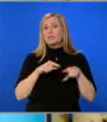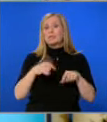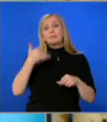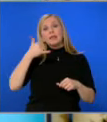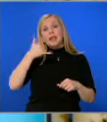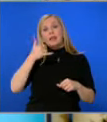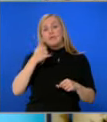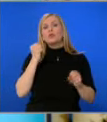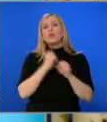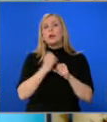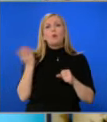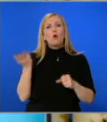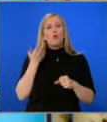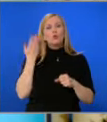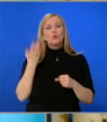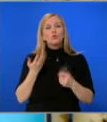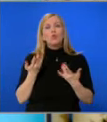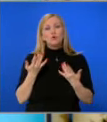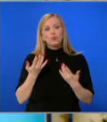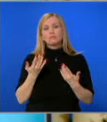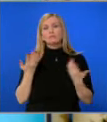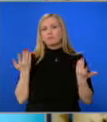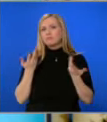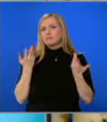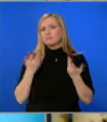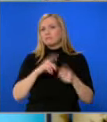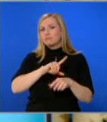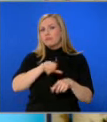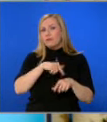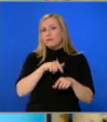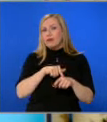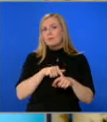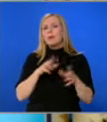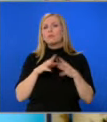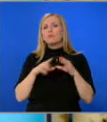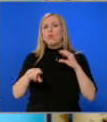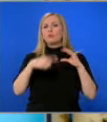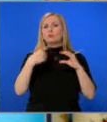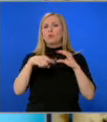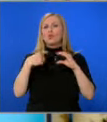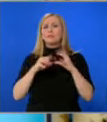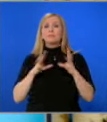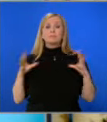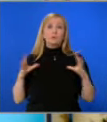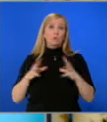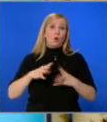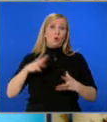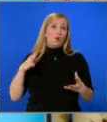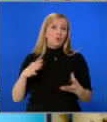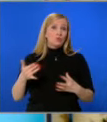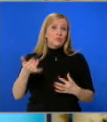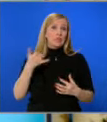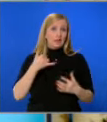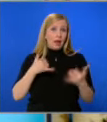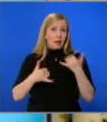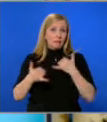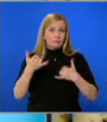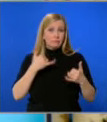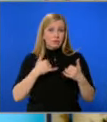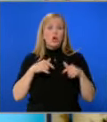телефонна линия, тя работи вече от доста време и хиляди сигнали се получават там, но това